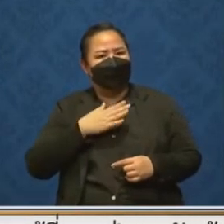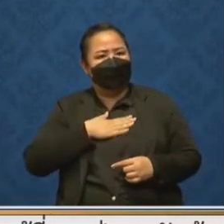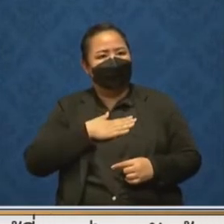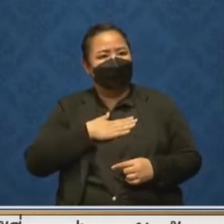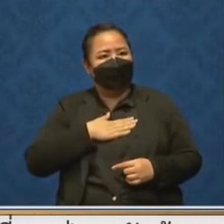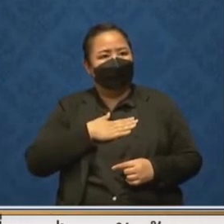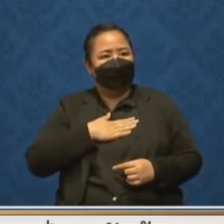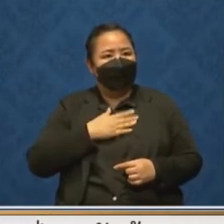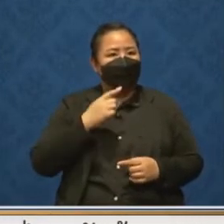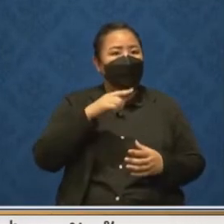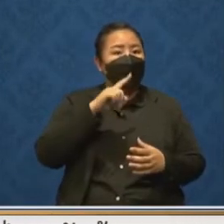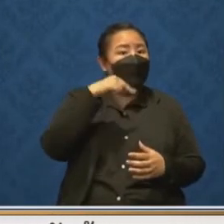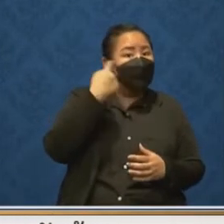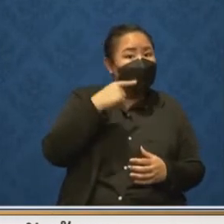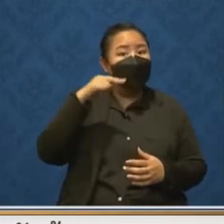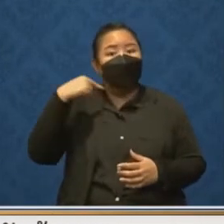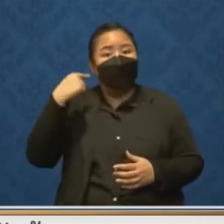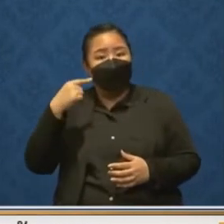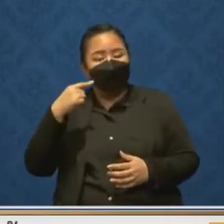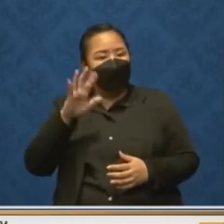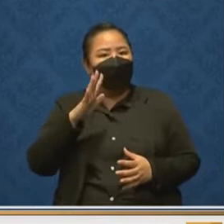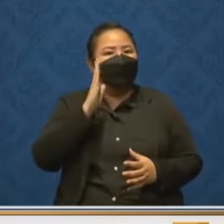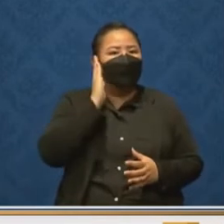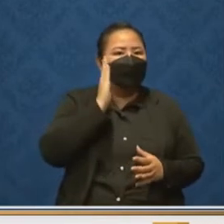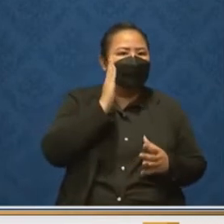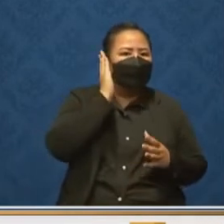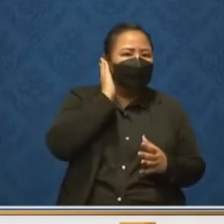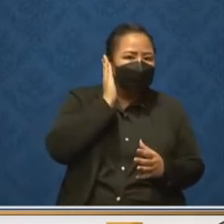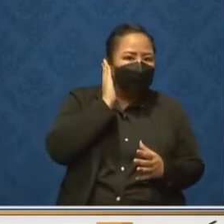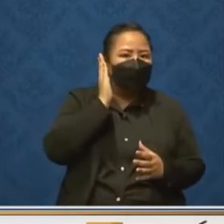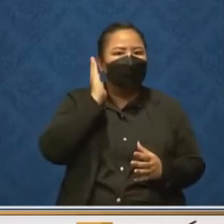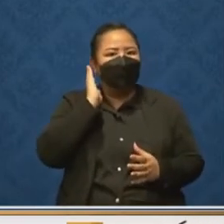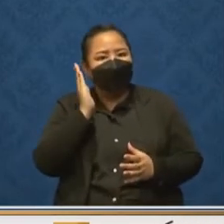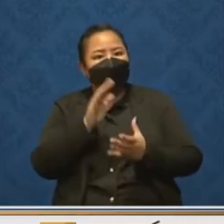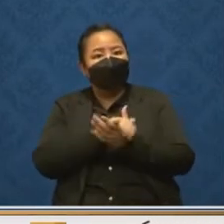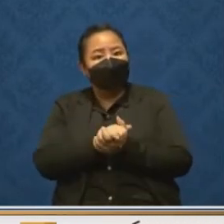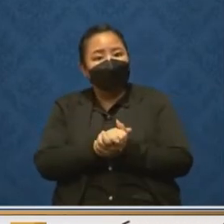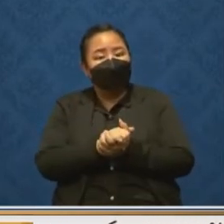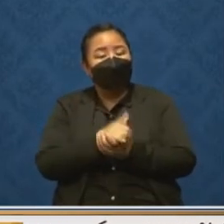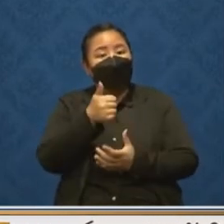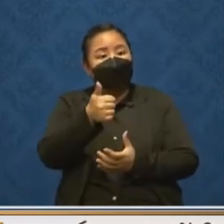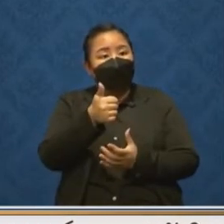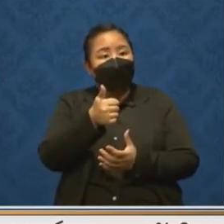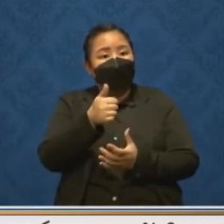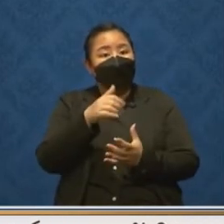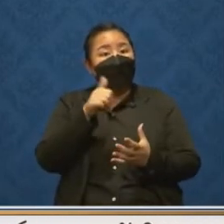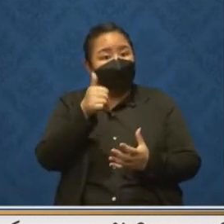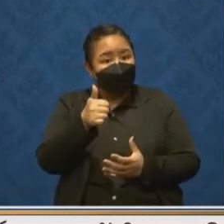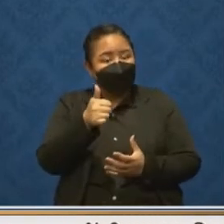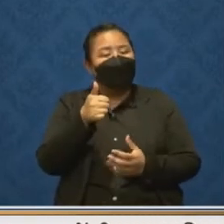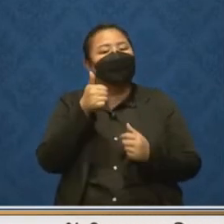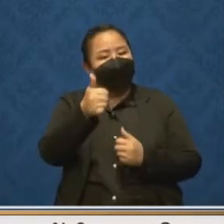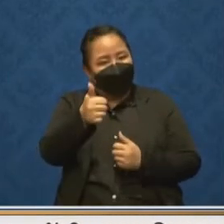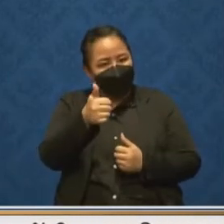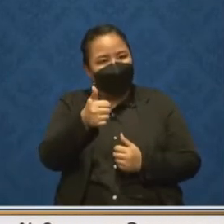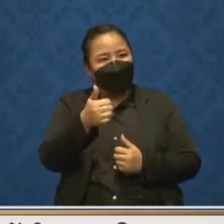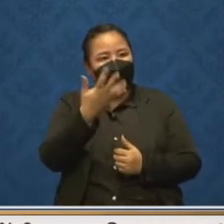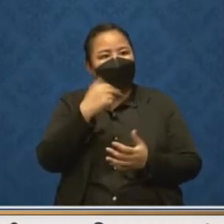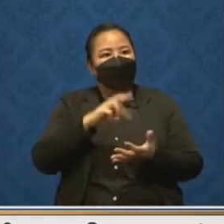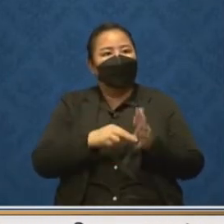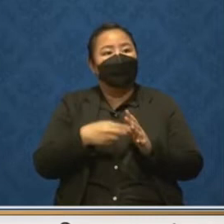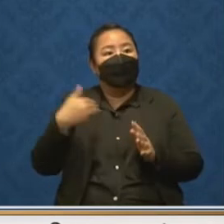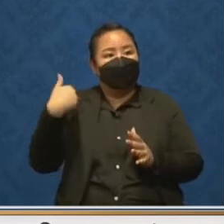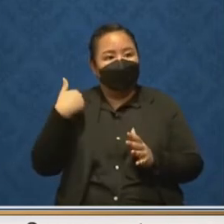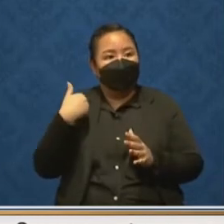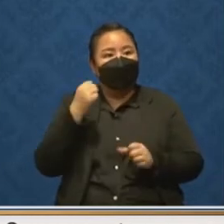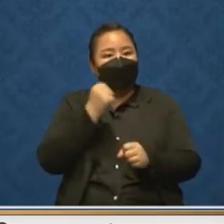ด้กัไหมคะฉัแวได้ค่ะ ถาเราเปเด็กดี เราเป็คนดี แล้เราไม่รอนสิทธไข เราพงจะมีสิทธิท